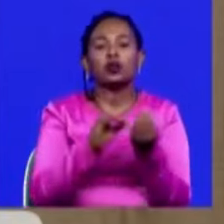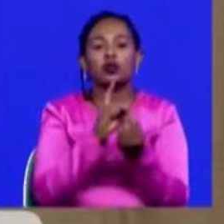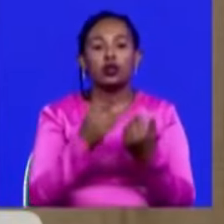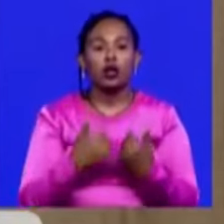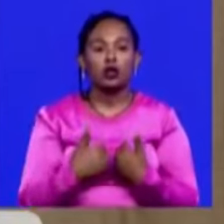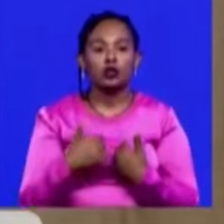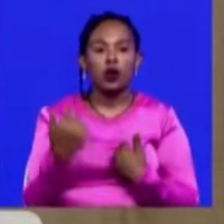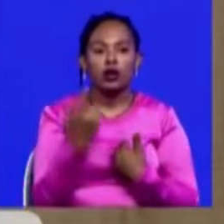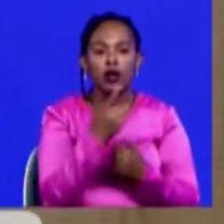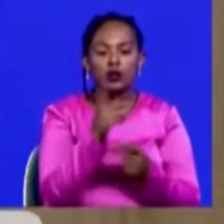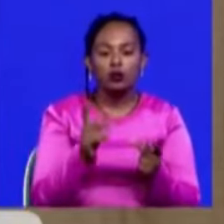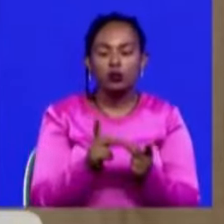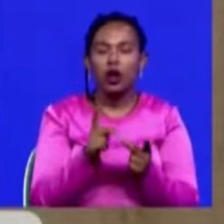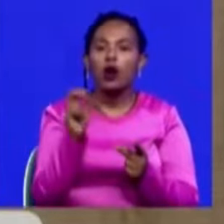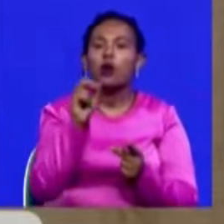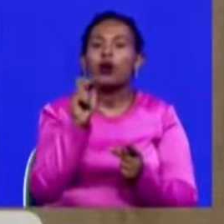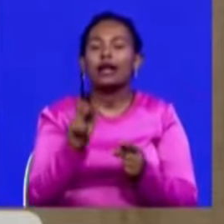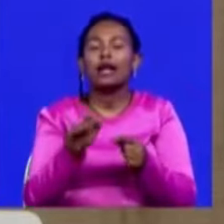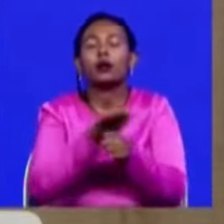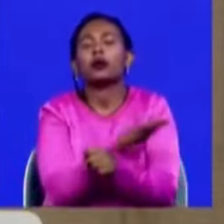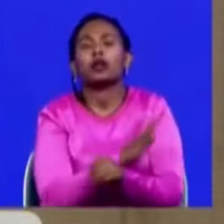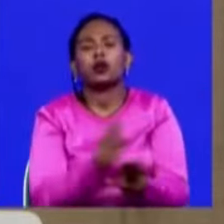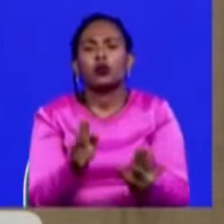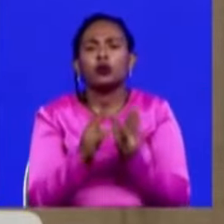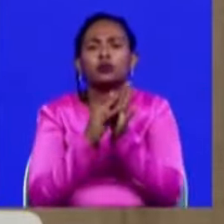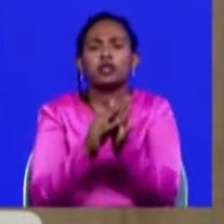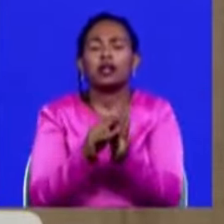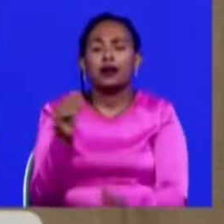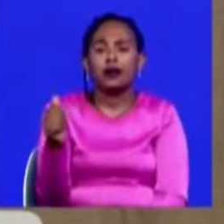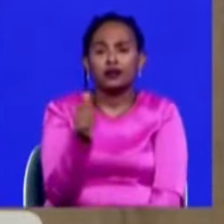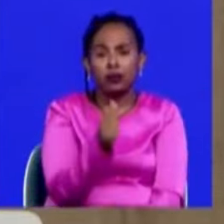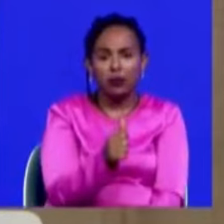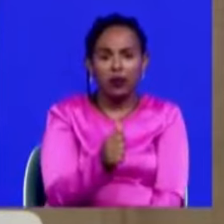አንዳንድ ቦታ ወረዳ በቂ ሊሆን ይችላል። ለምሳሌ አዲስ አበባ ቀበሌ እኮ የለም።